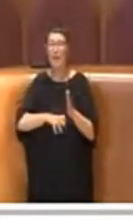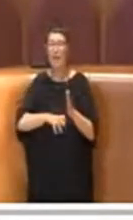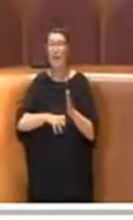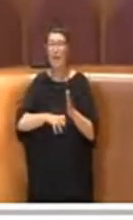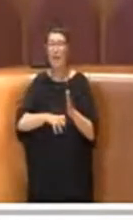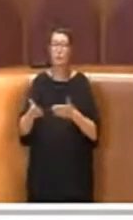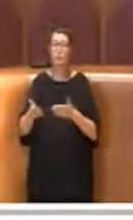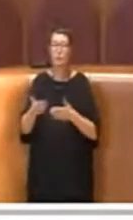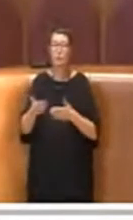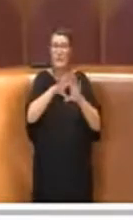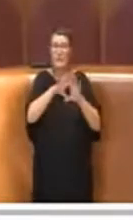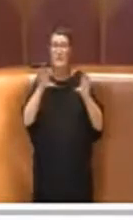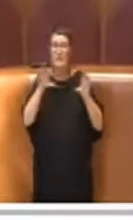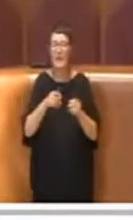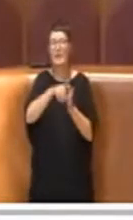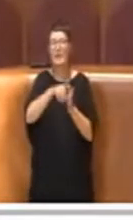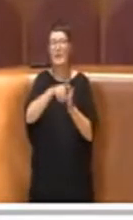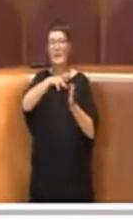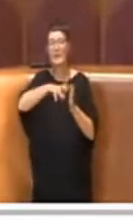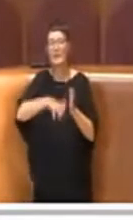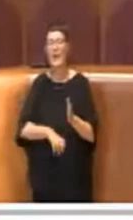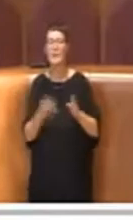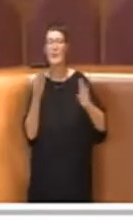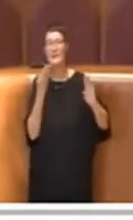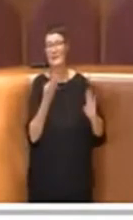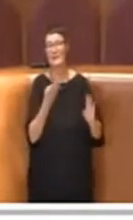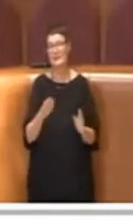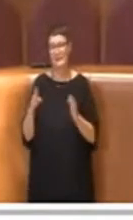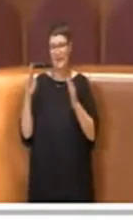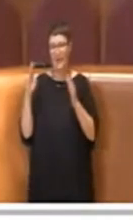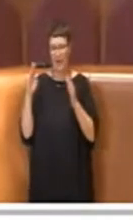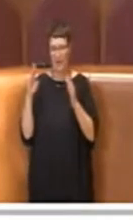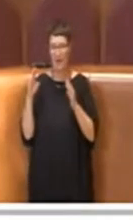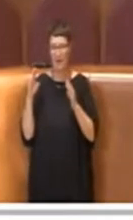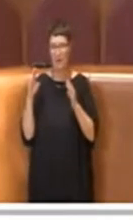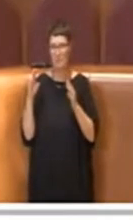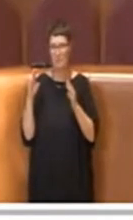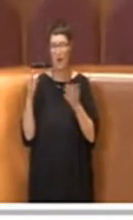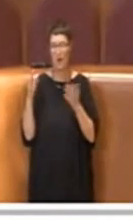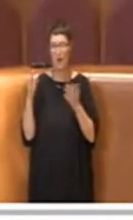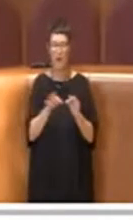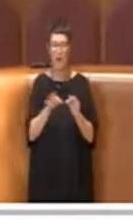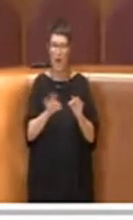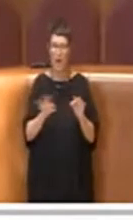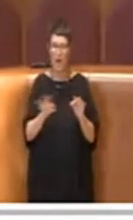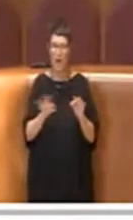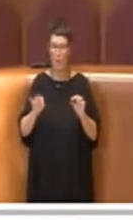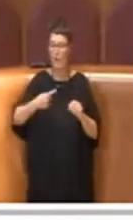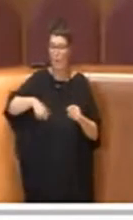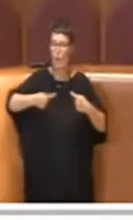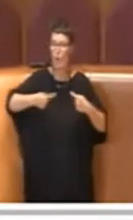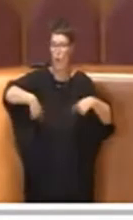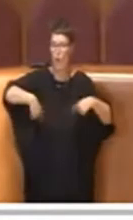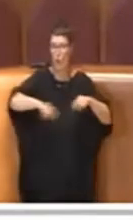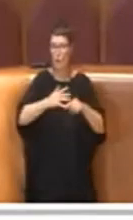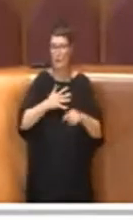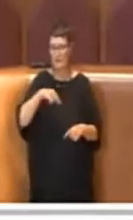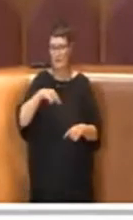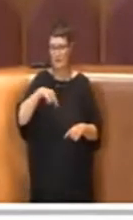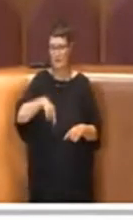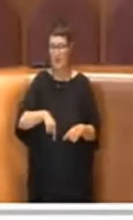alcune consiliari che esamineremo. In un secondo tempo ci potranno dare un ulteriore spunto